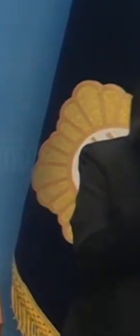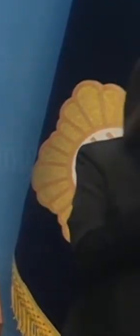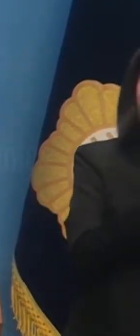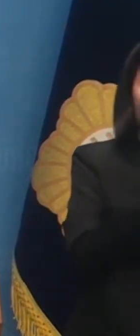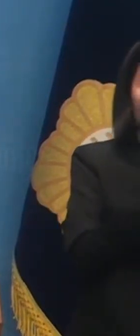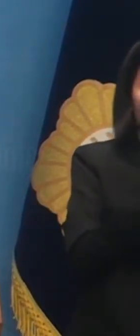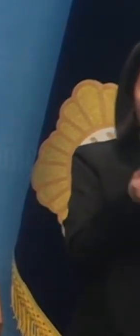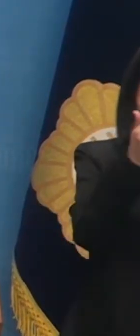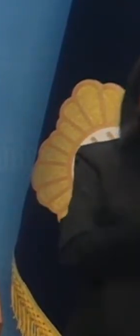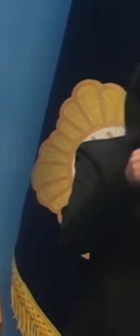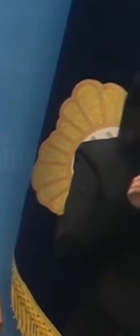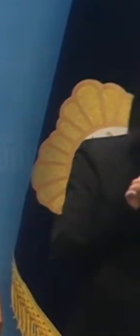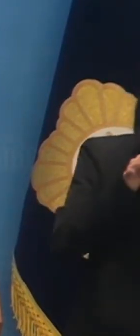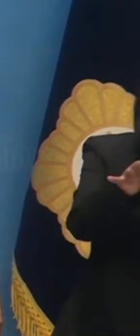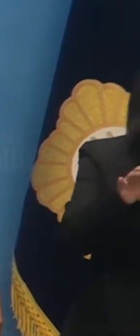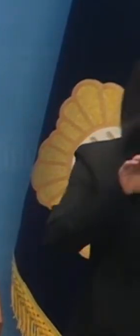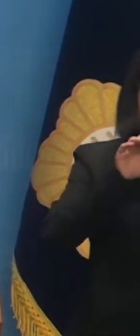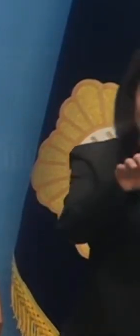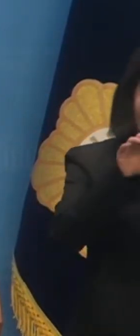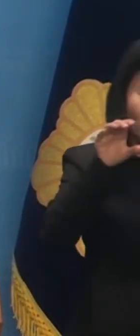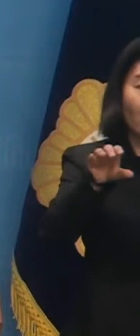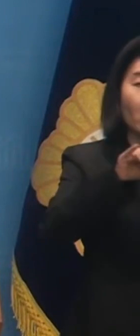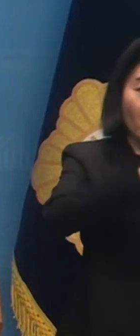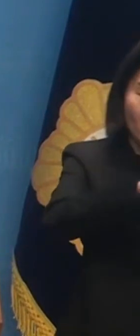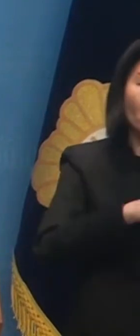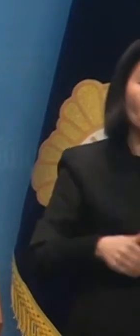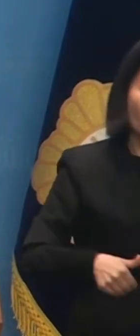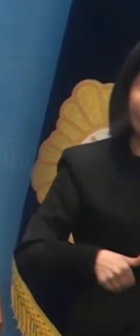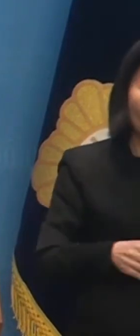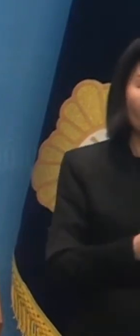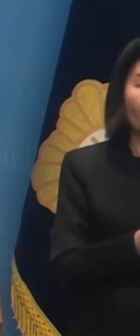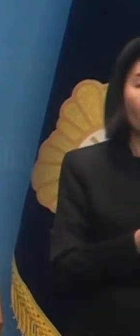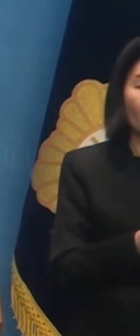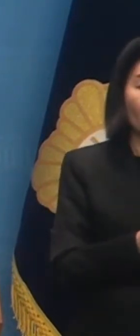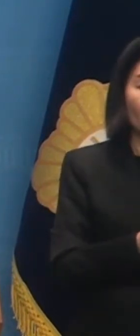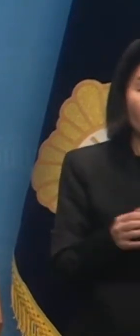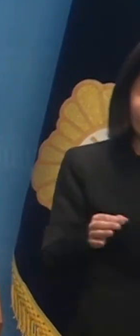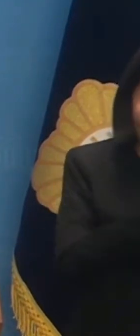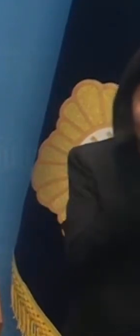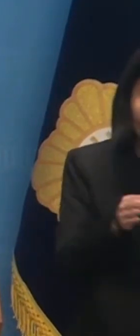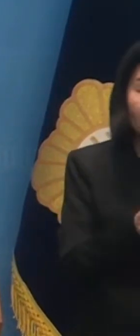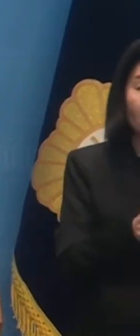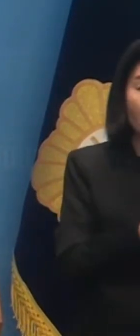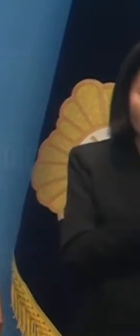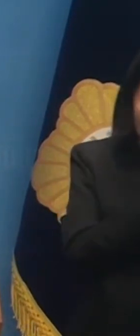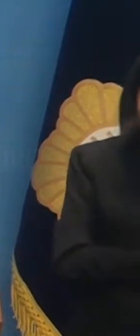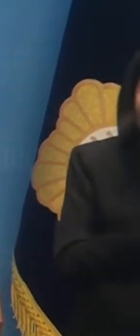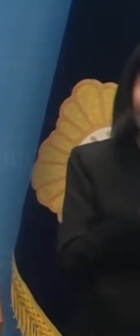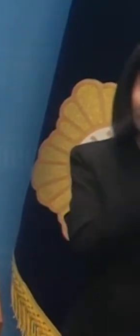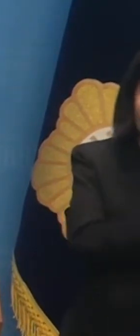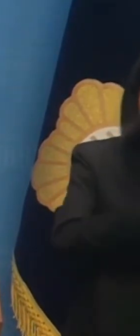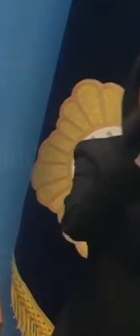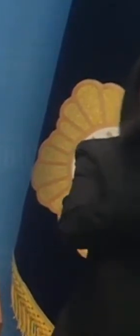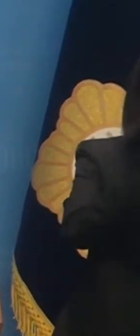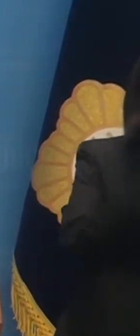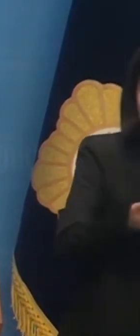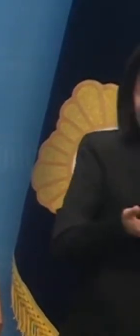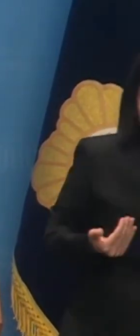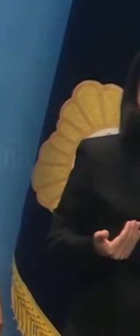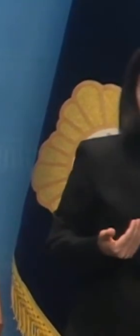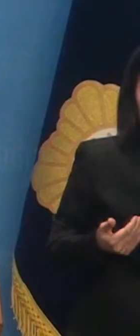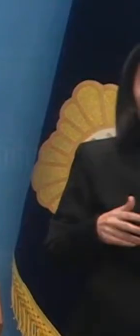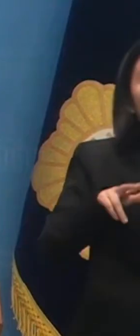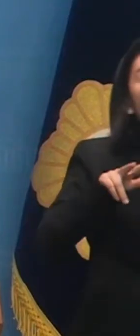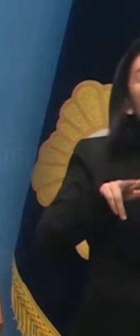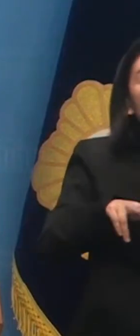통해서 달성되어야 합니다. 다만 그 혁신성장 경제의 기반을 마련하기까지 경제의 기초 체력을